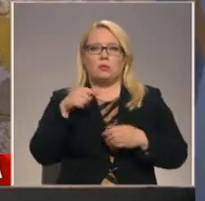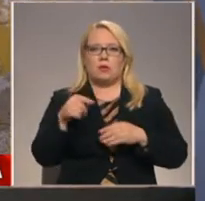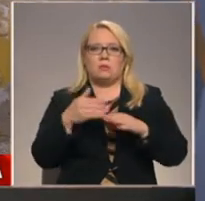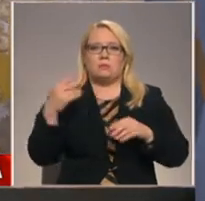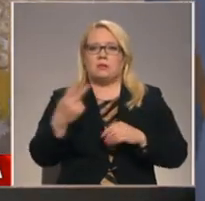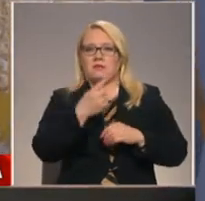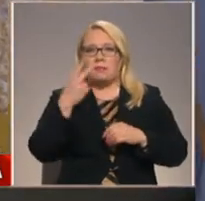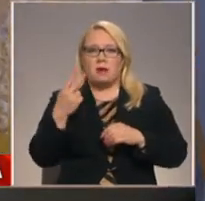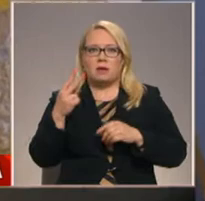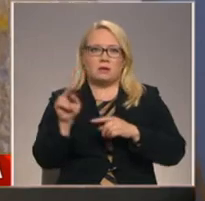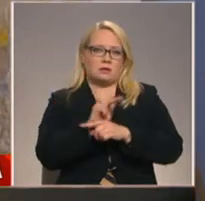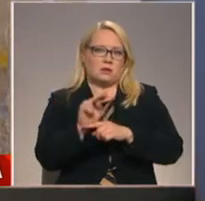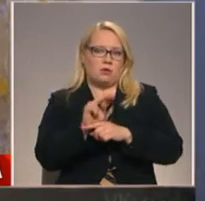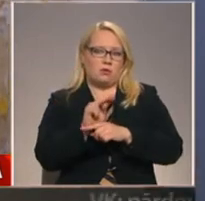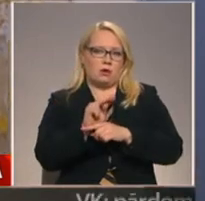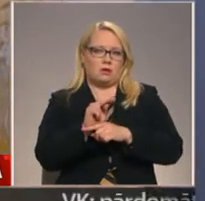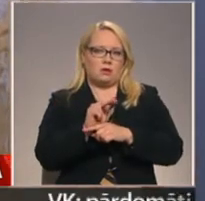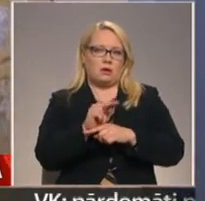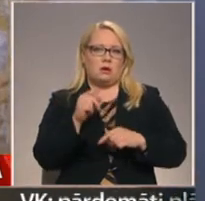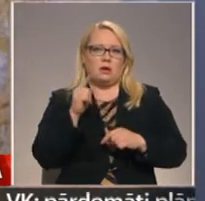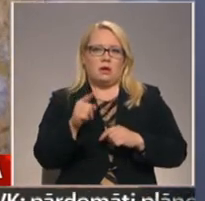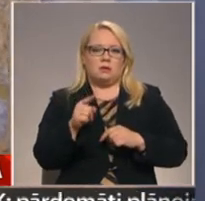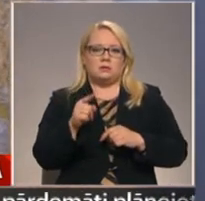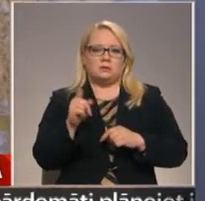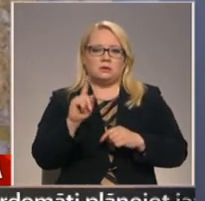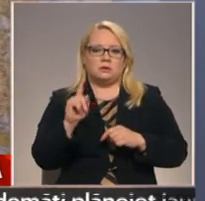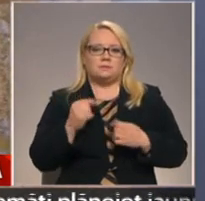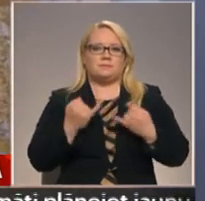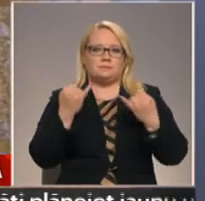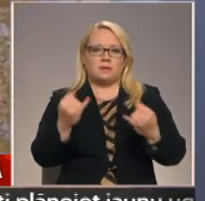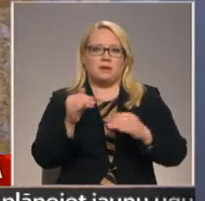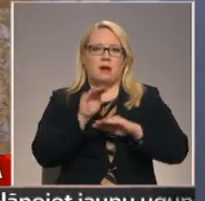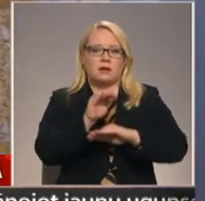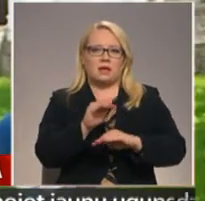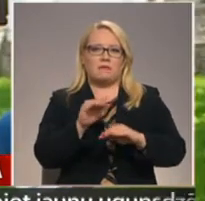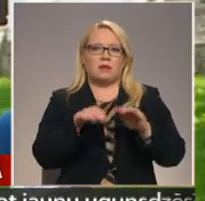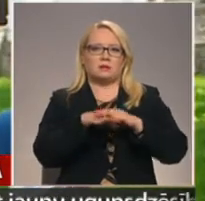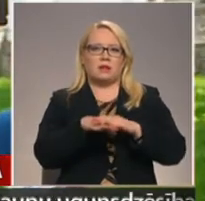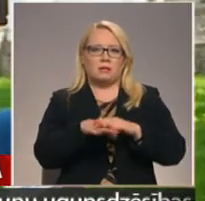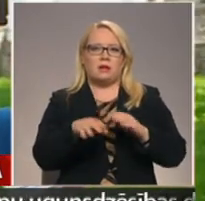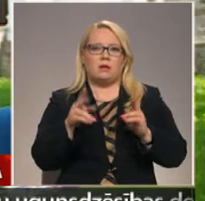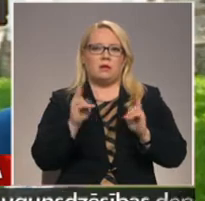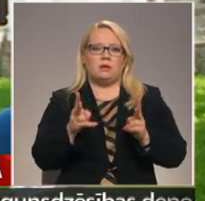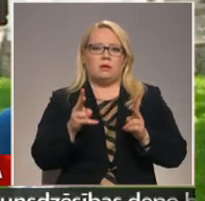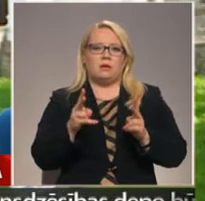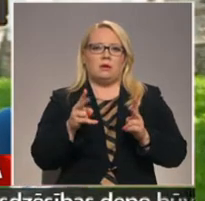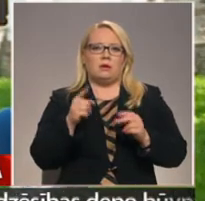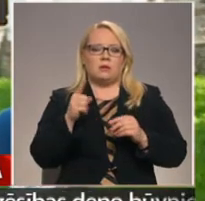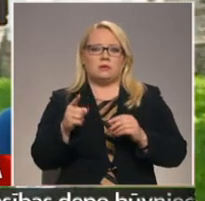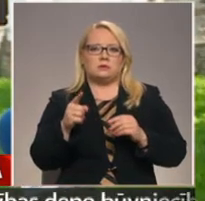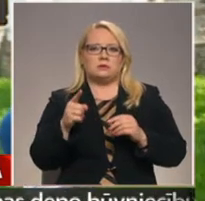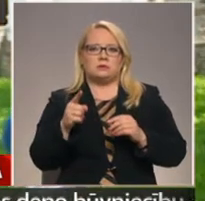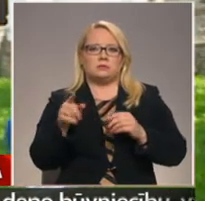diviem gadiem restaurēti. Tas ir Preiļu Rūmu skatuļu draudzes baznīcas arhīvā saglabotājs ornāts un biķera veļums, kurš pošots